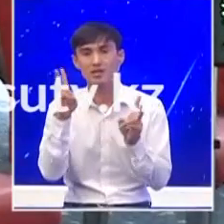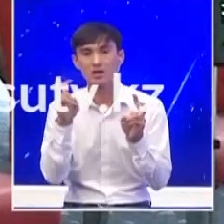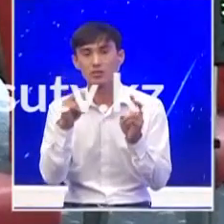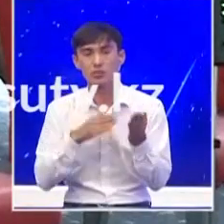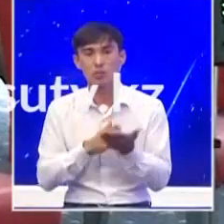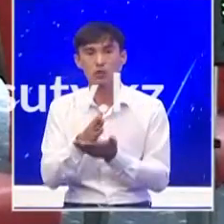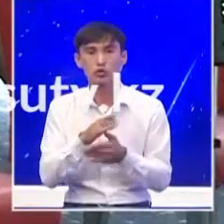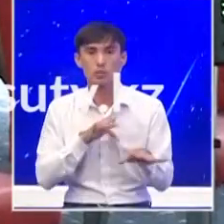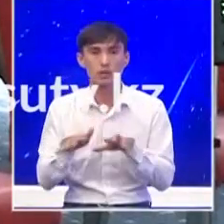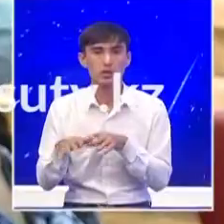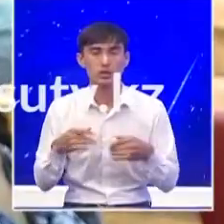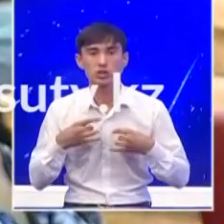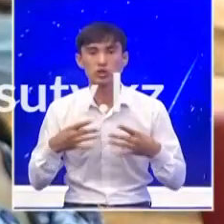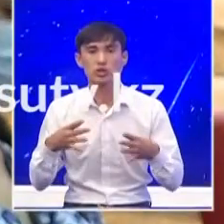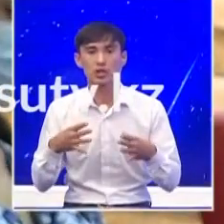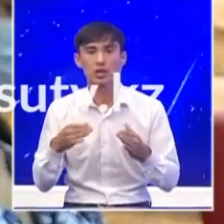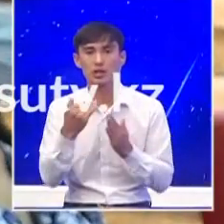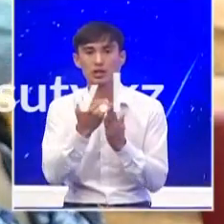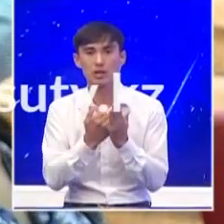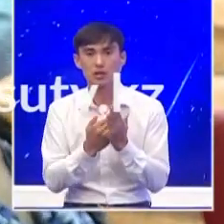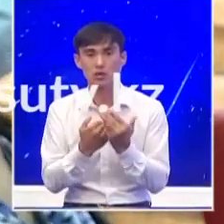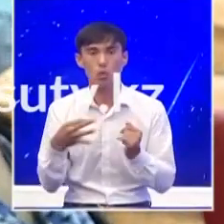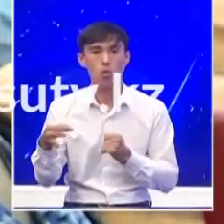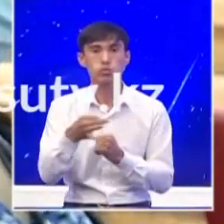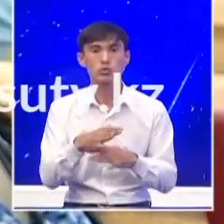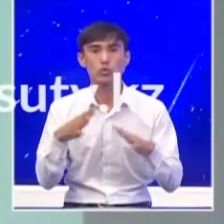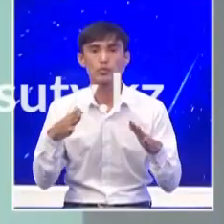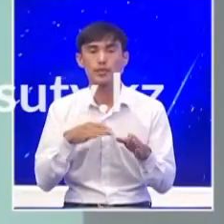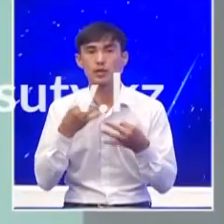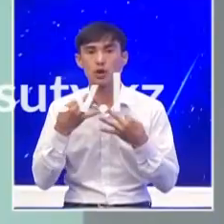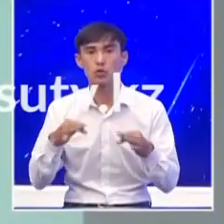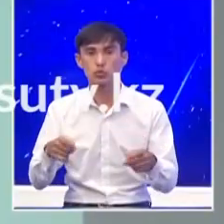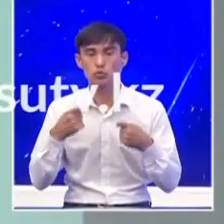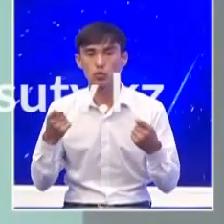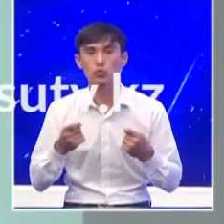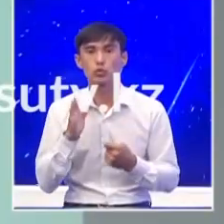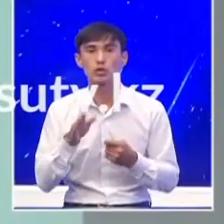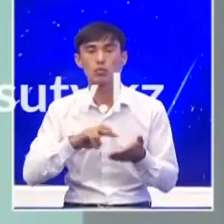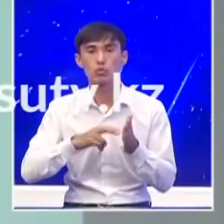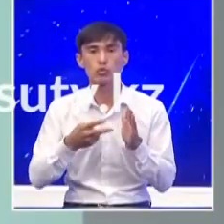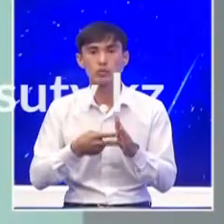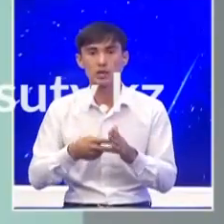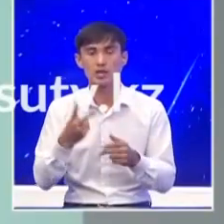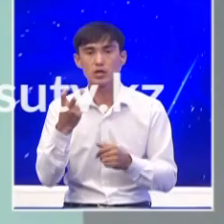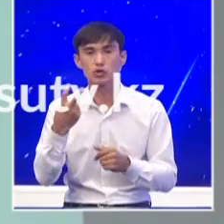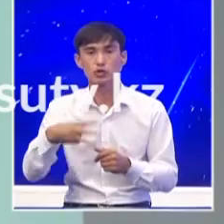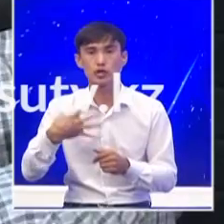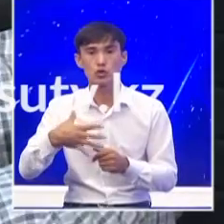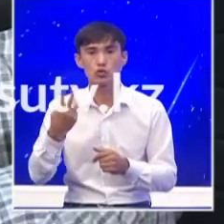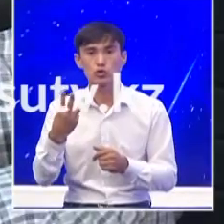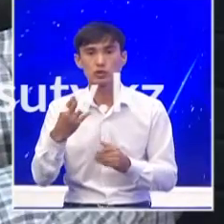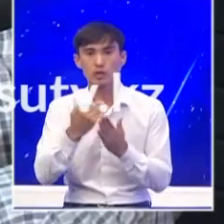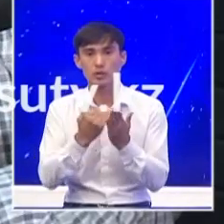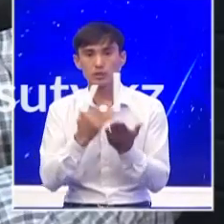бойынша мерекелік іс-шаралардың оқиғалар қатары. Облыс көлемінде тәуелсіздік тойын тойлау шаралар жоспары әуеліде 253 тармақтан